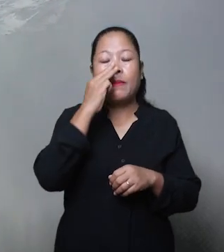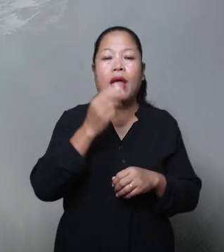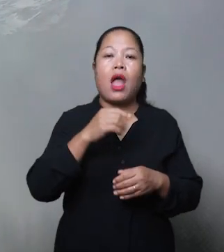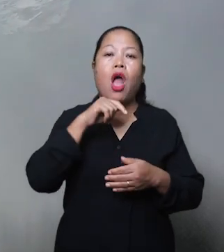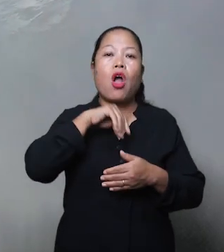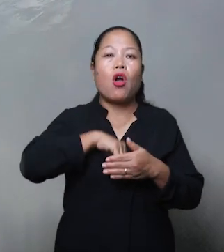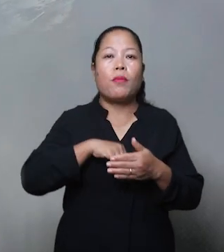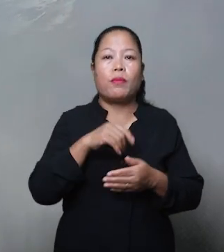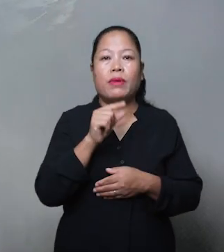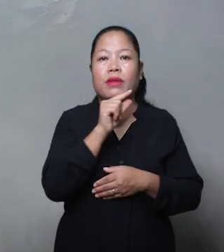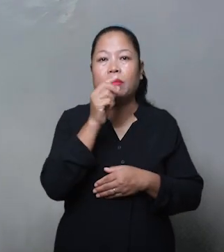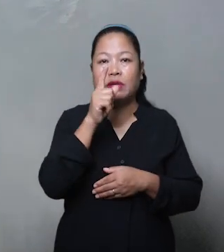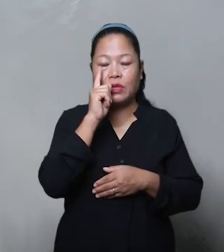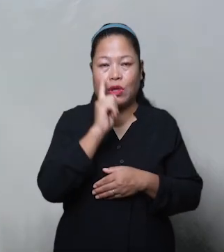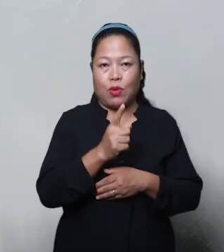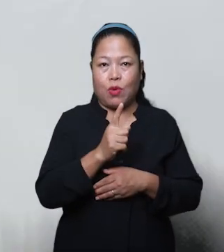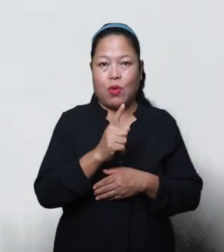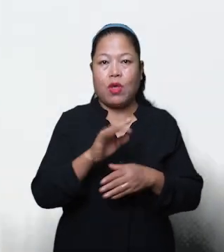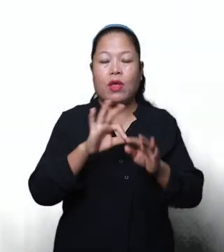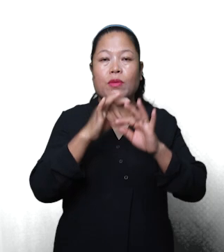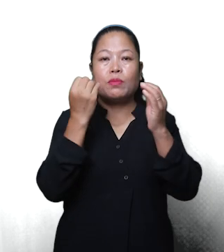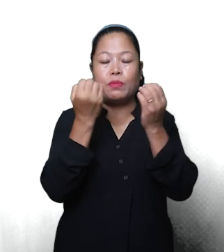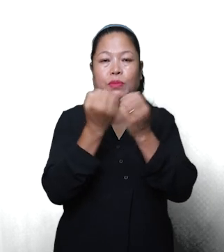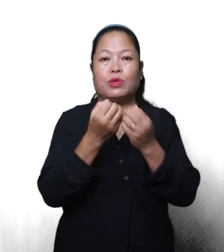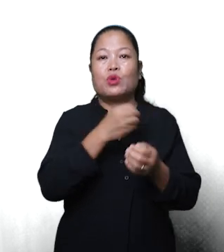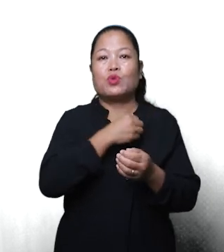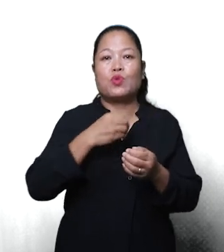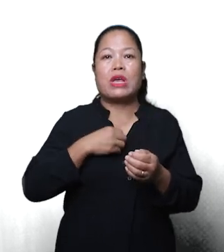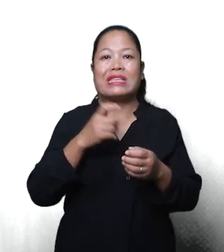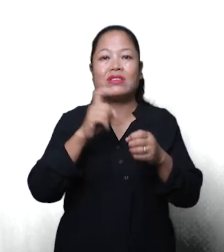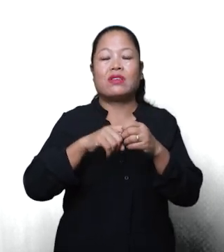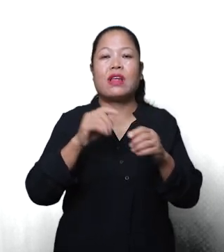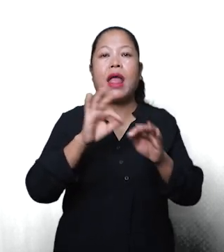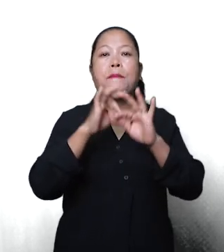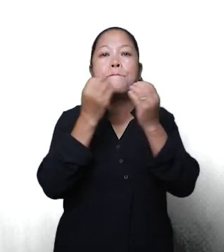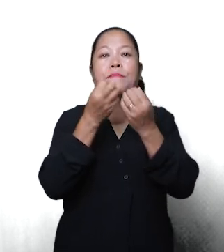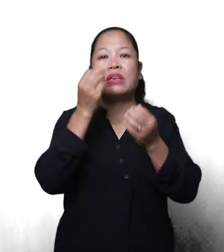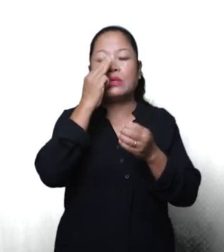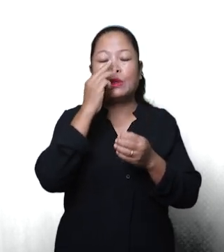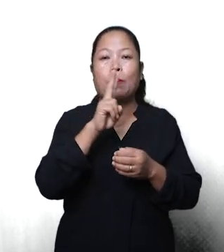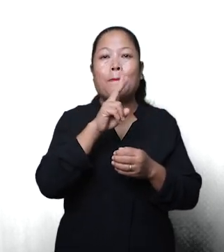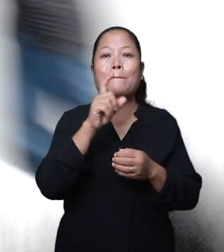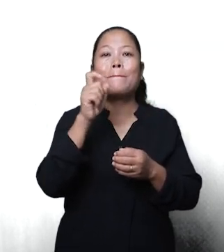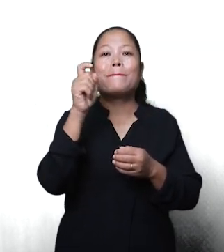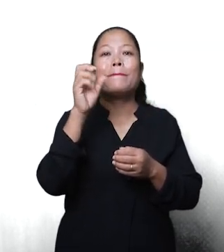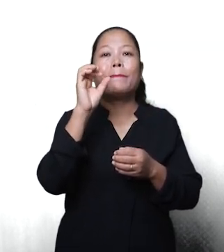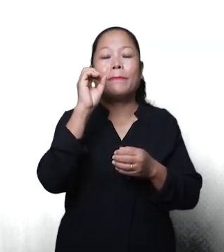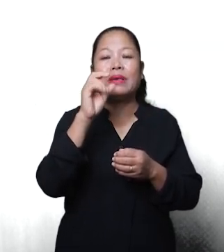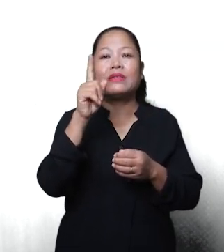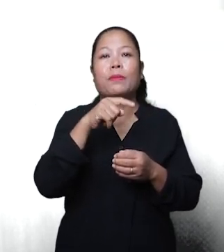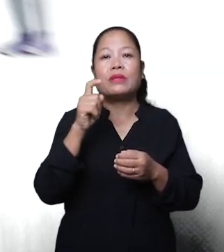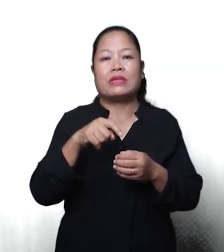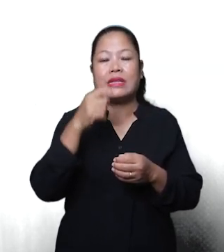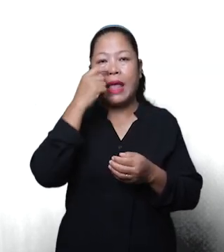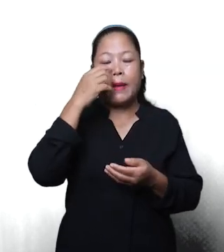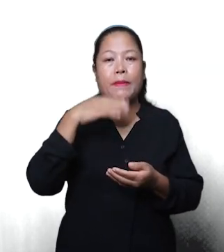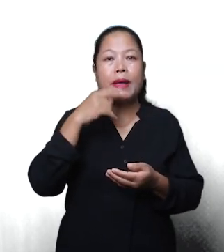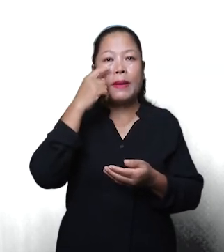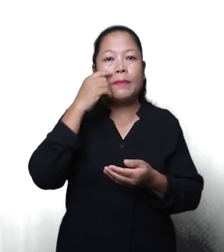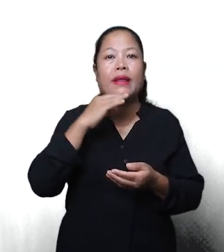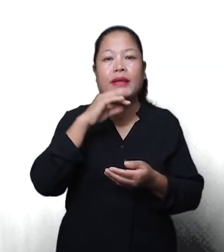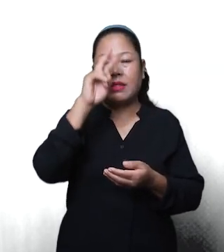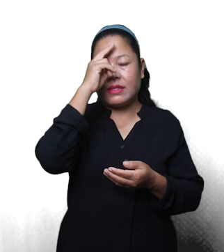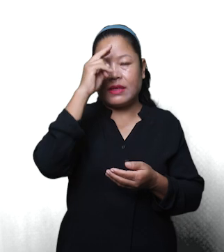आफैमा गम्भीर विषय हो। विश्व स्वास्थ्य सङ्गठनका अनुसार विश्वमा करिब 20% बालबालिका तथा